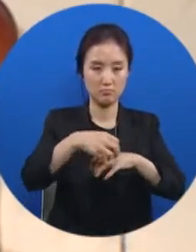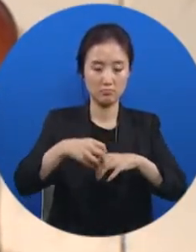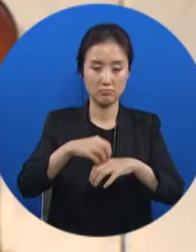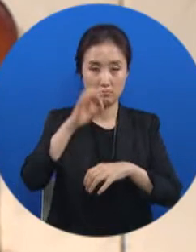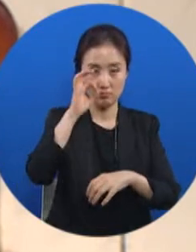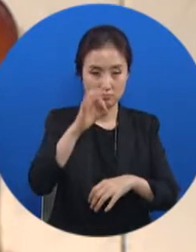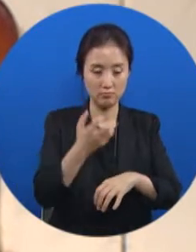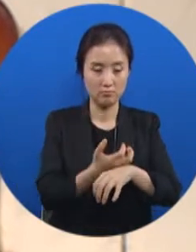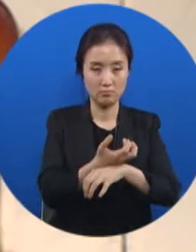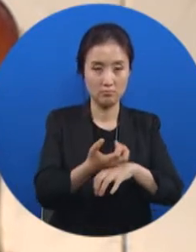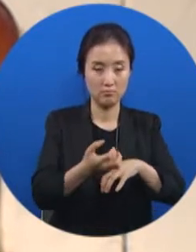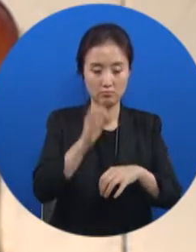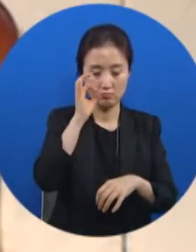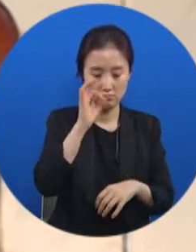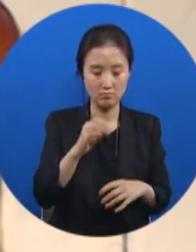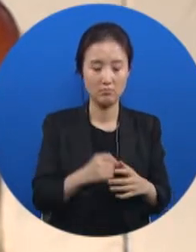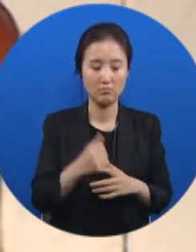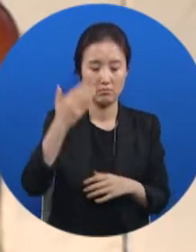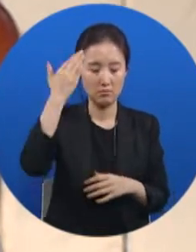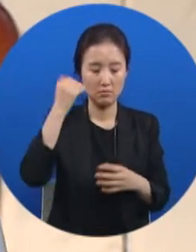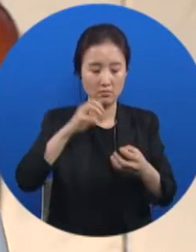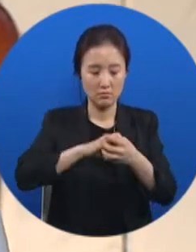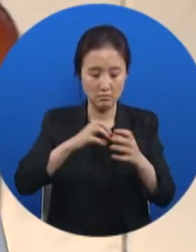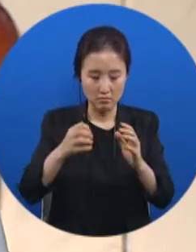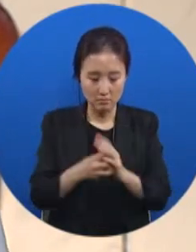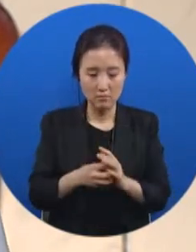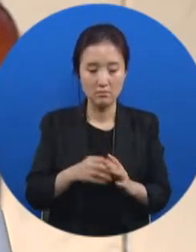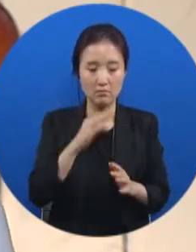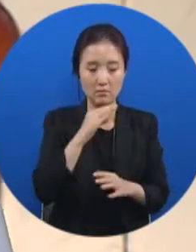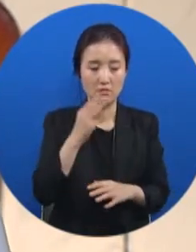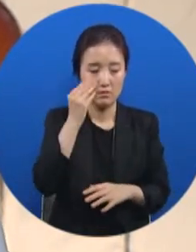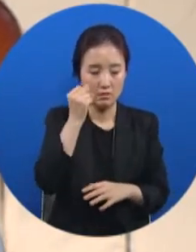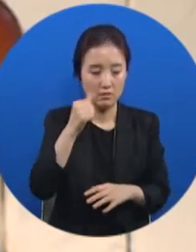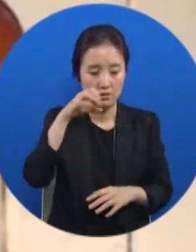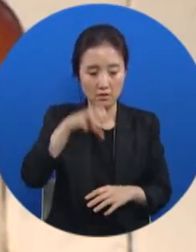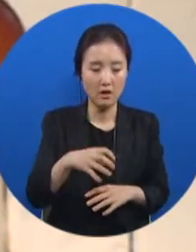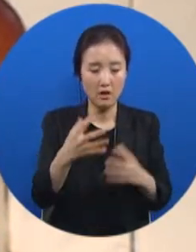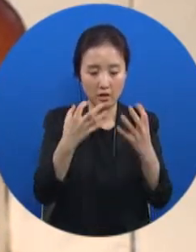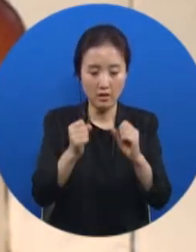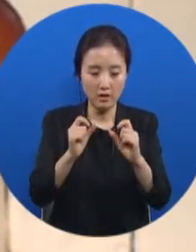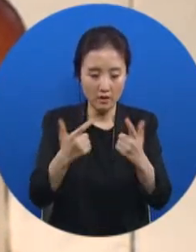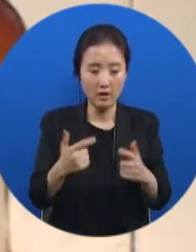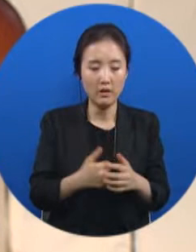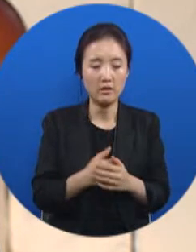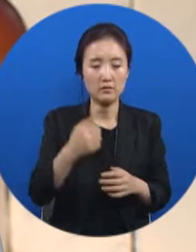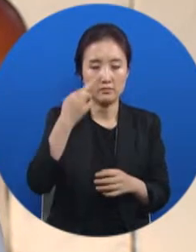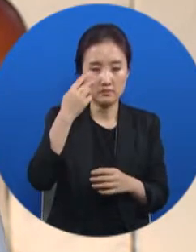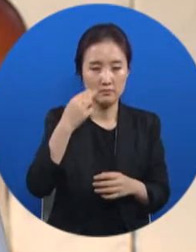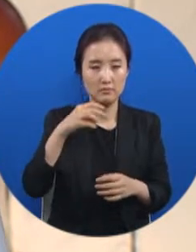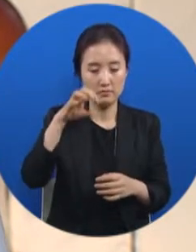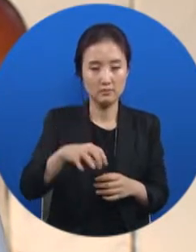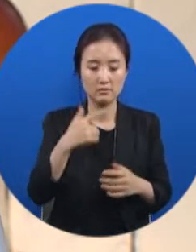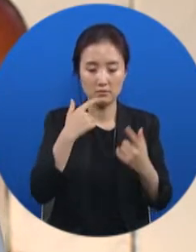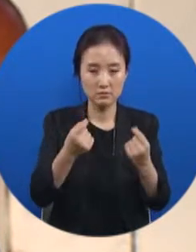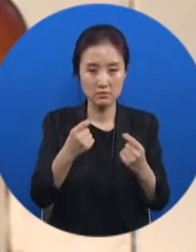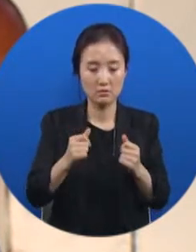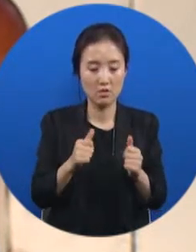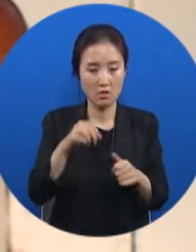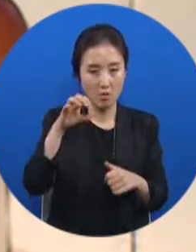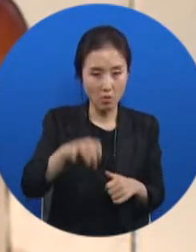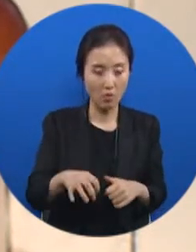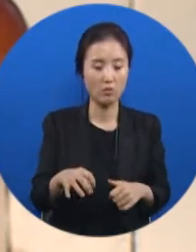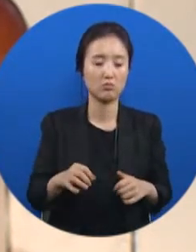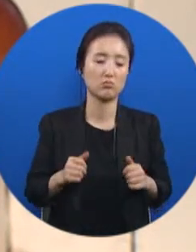느낀 것 중에 하나가 대한민국만큼 귀의 나라가 없고 대한민국만큼 누구나가 열심히 하면. 근데